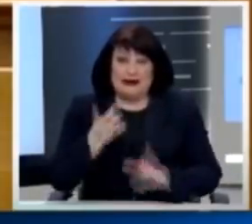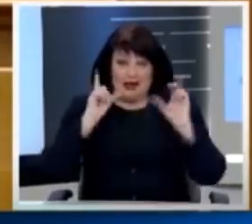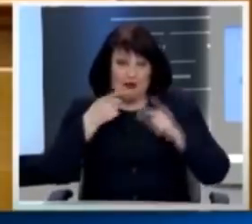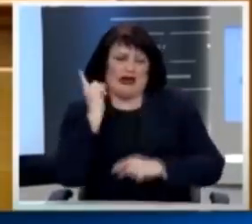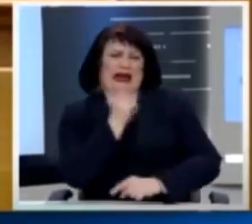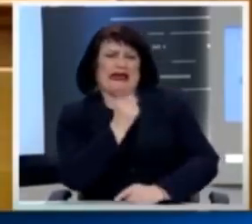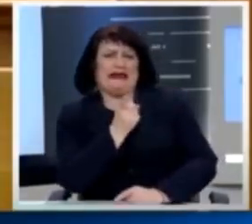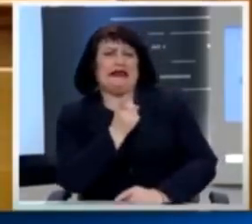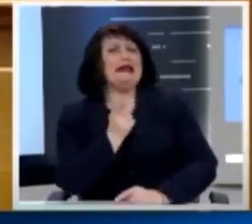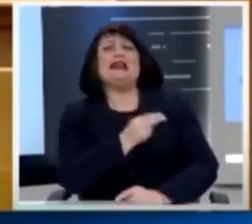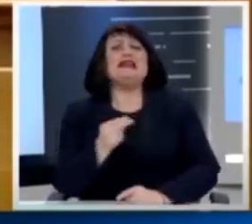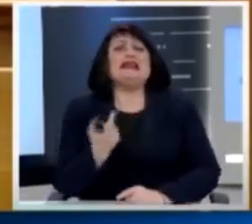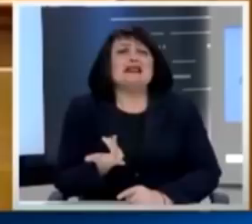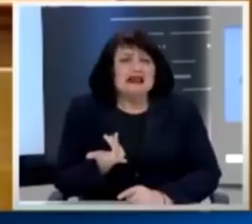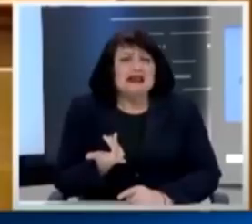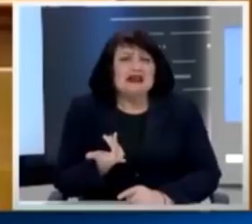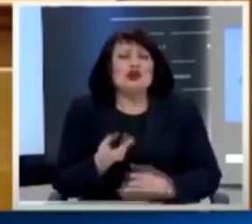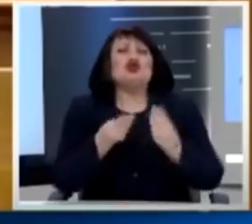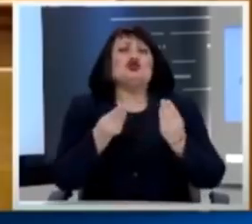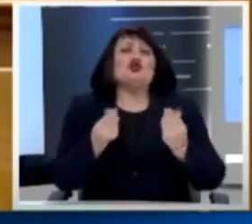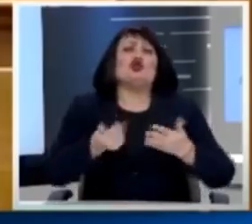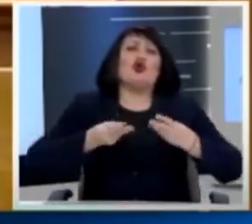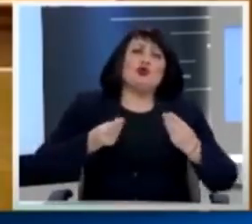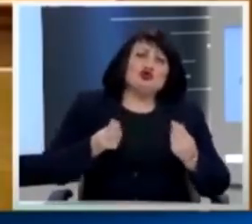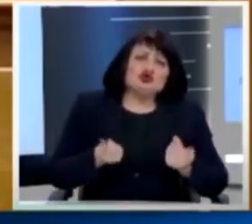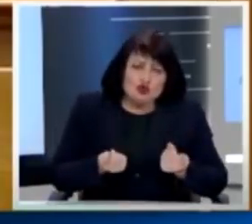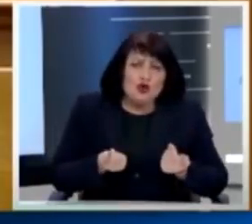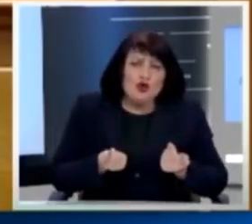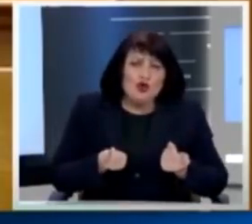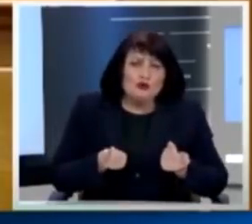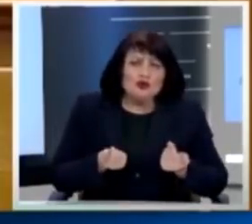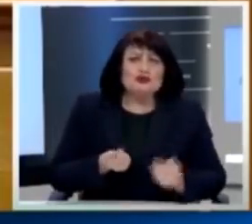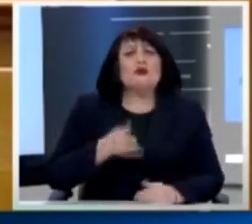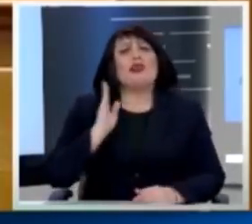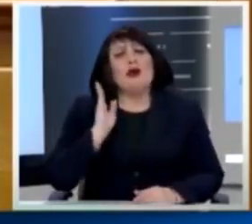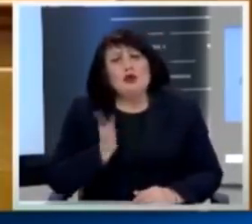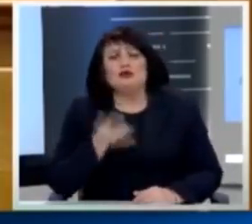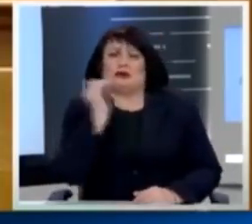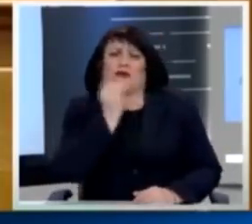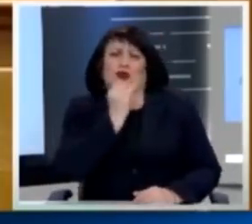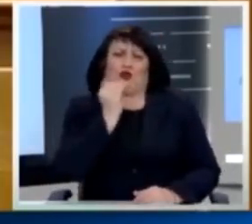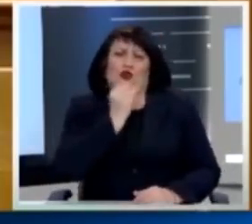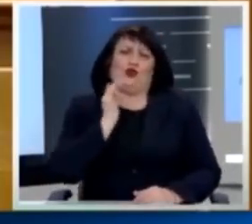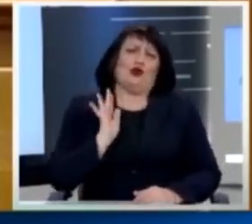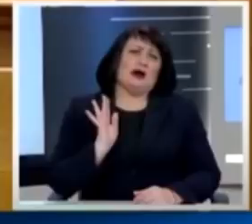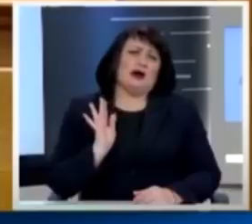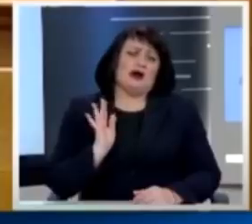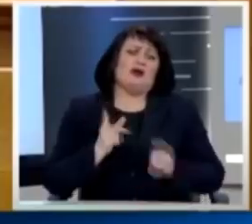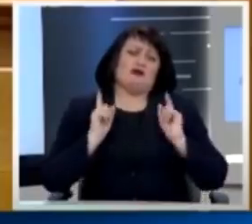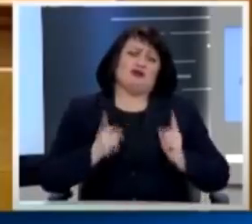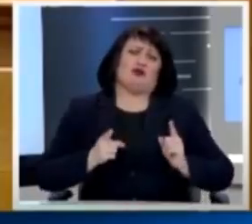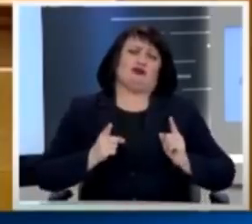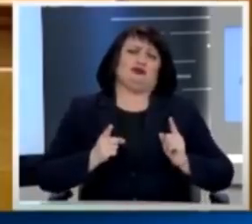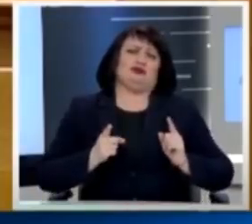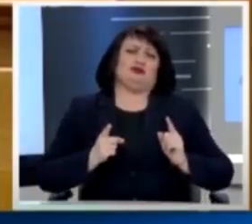Νέας Δημοκρατίας αφορά τον τρόπο με τον οποίο θα ικανοποιηθούν πιο γρήγορα και πιο